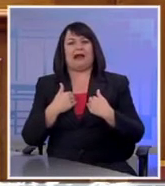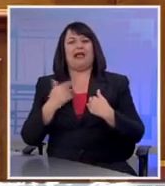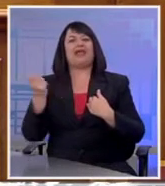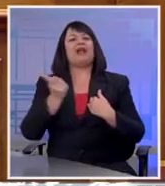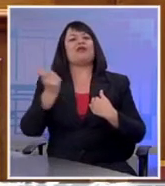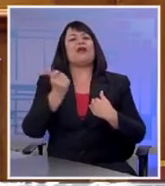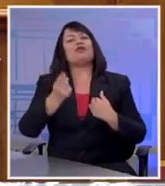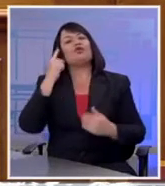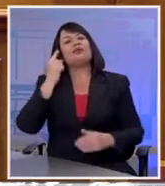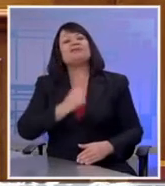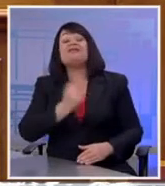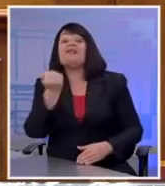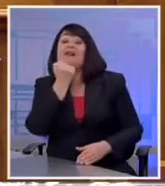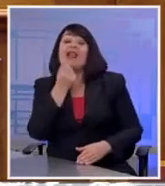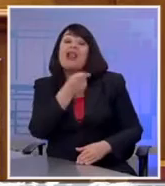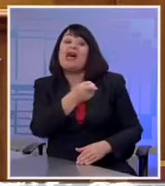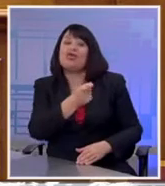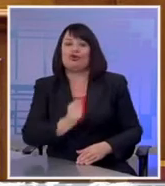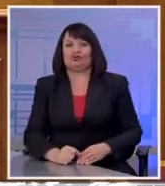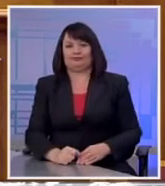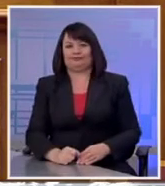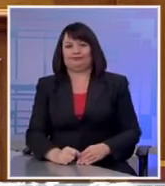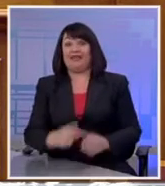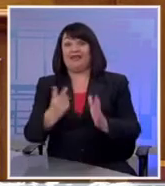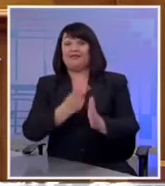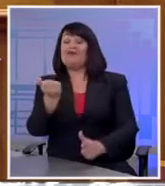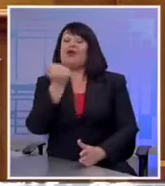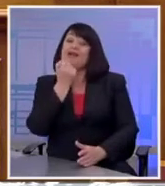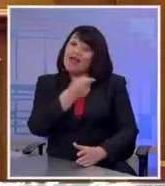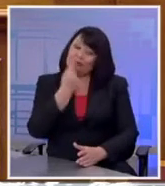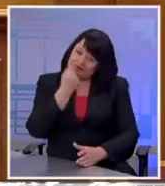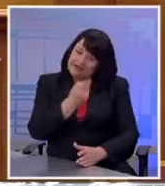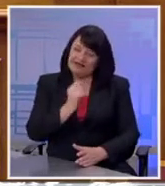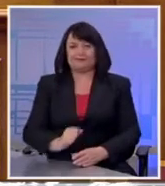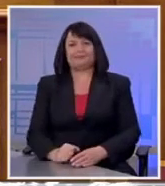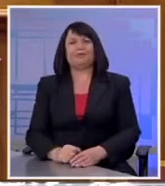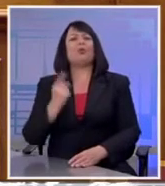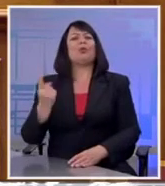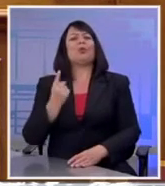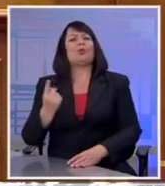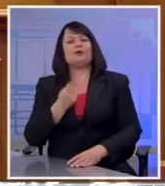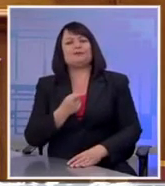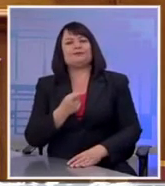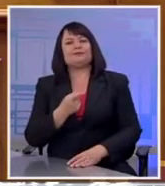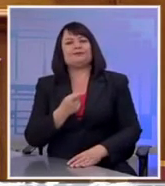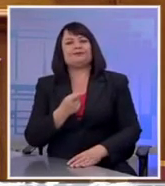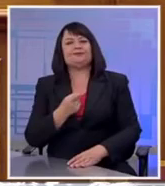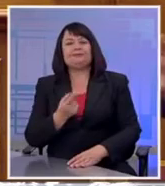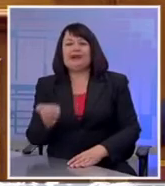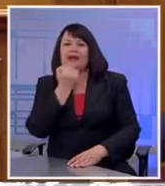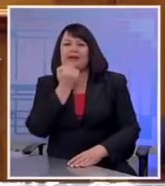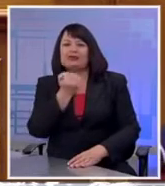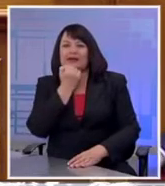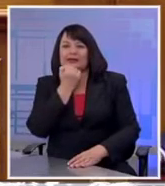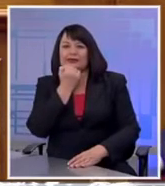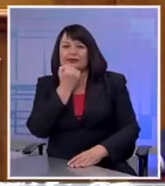δανειστών, σφάλετε και θα εξαπατηθείτε δεύτερη φορά. Γιατί συνήθως όταν πέφτετε έξω χρησιμοποιείτε τη